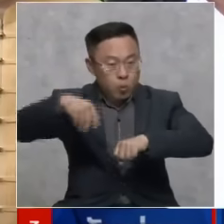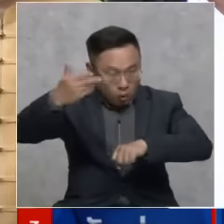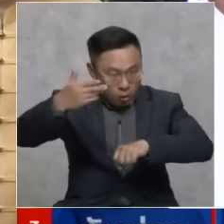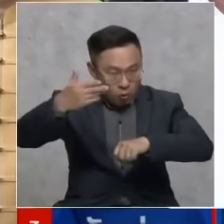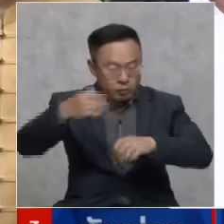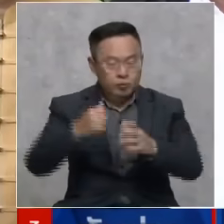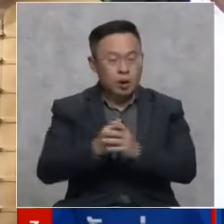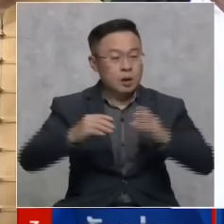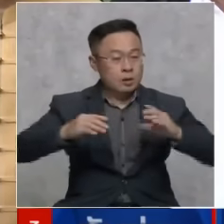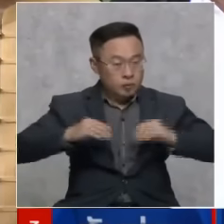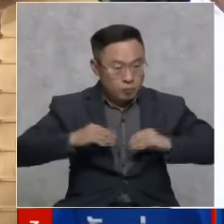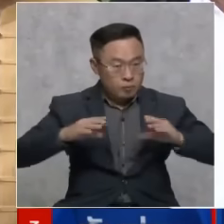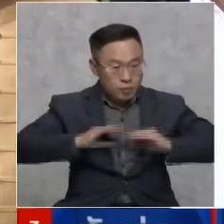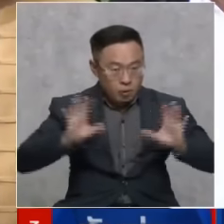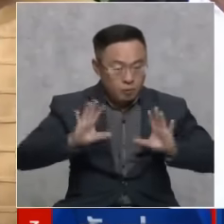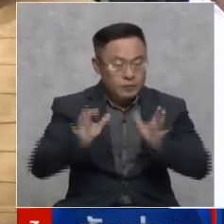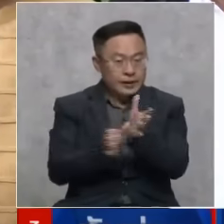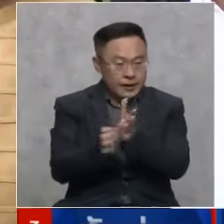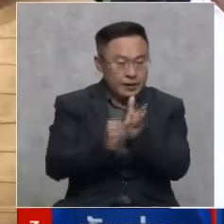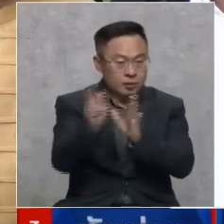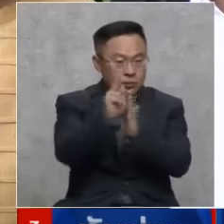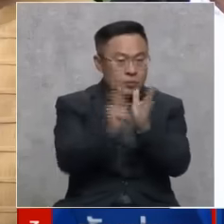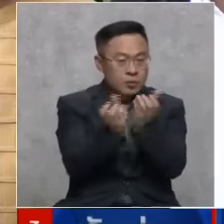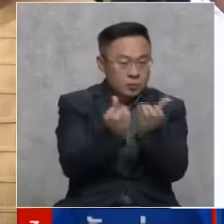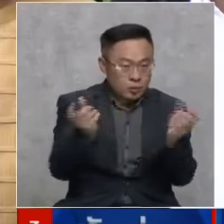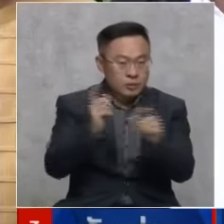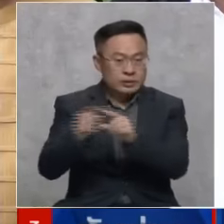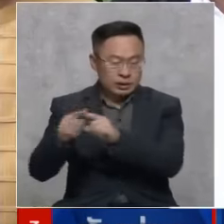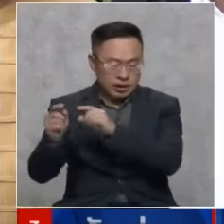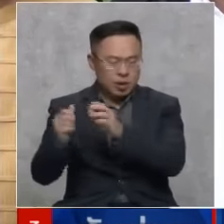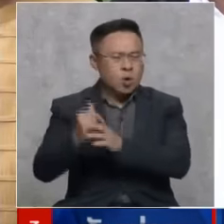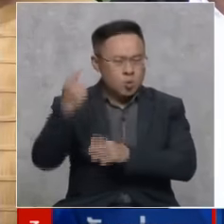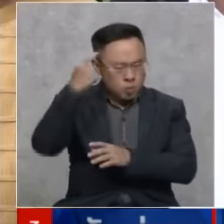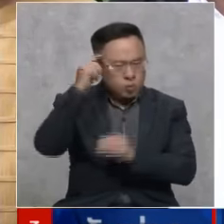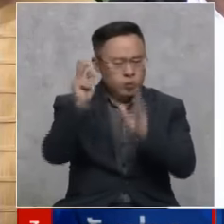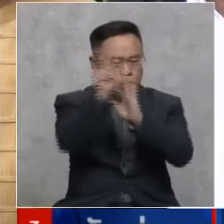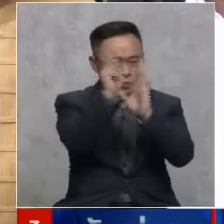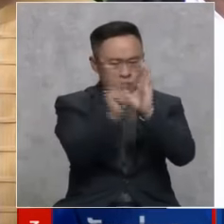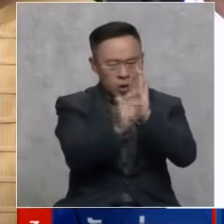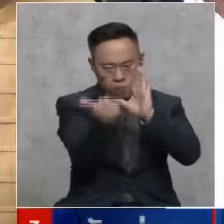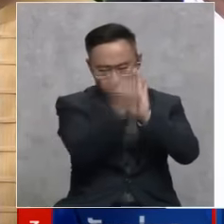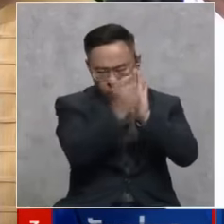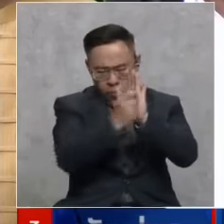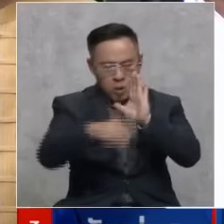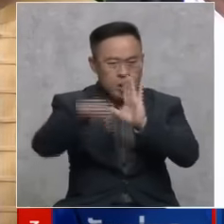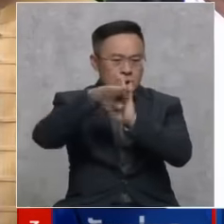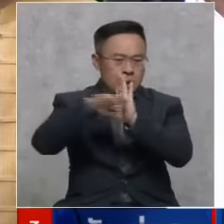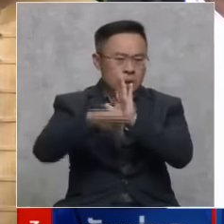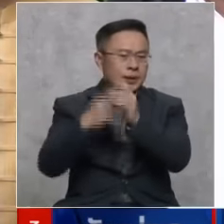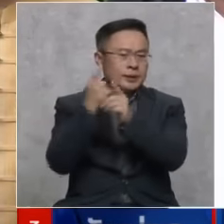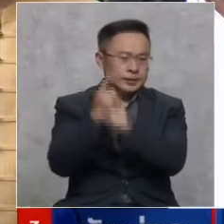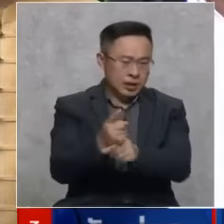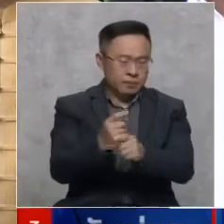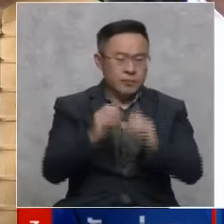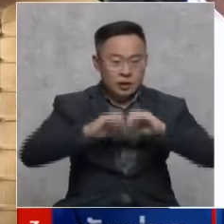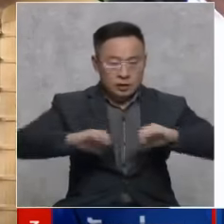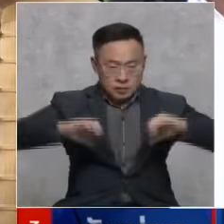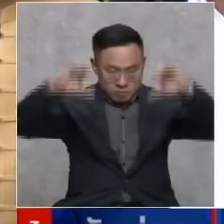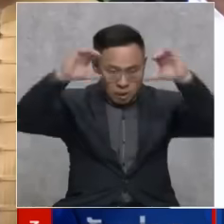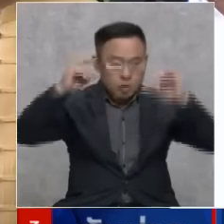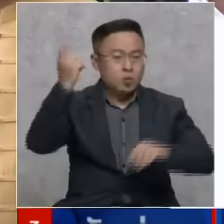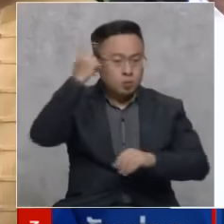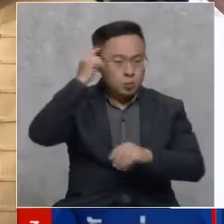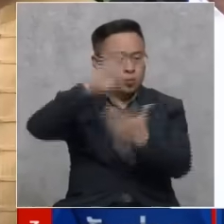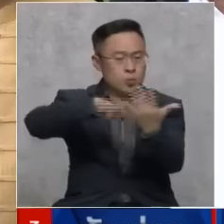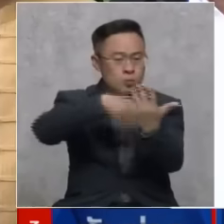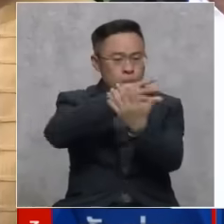ยู่ยืนยันนะคะว่าประเด็นดังกล่าวเป็นเรื่องสำคัญรัฐบาลเองไม่นิ่งนอนใจค่ะและก็มีการประกาศในที่ประชุมคร